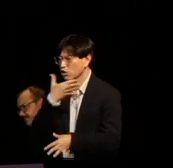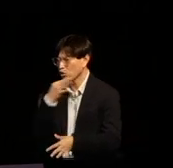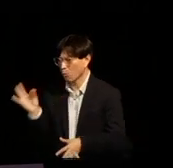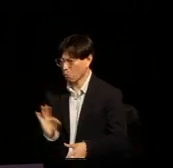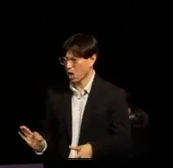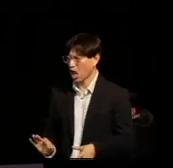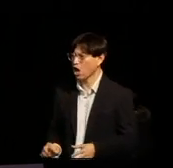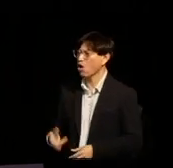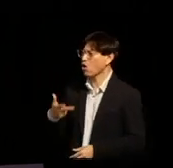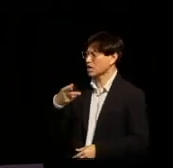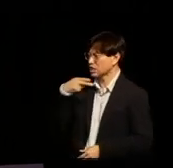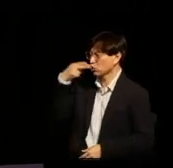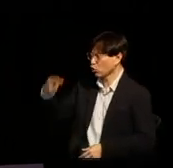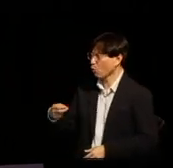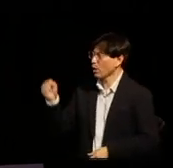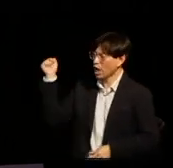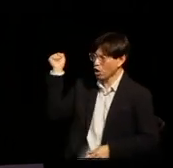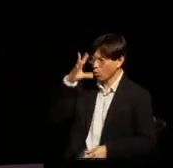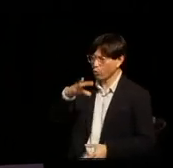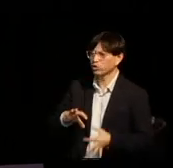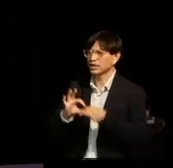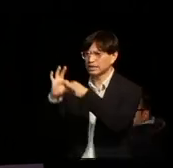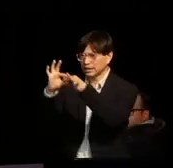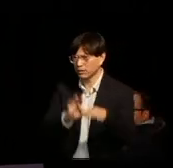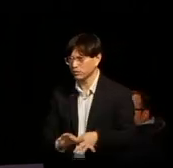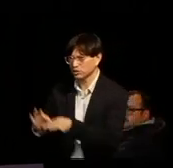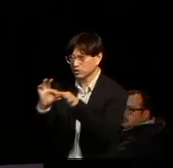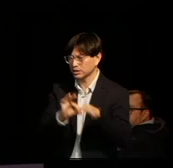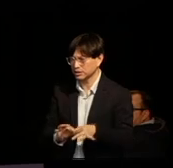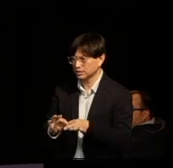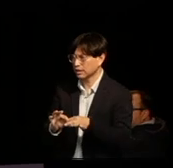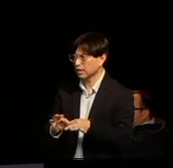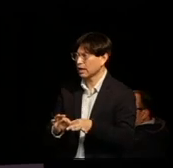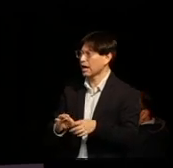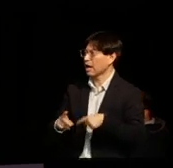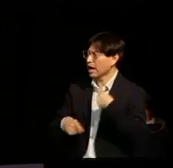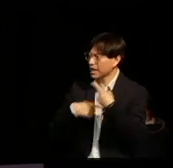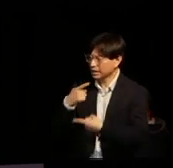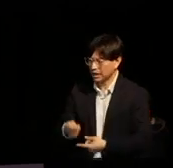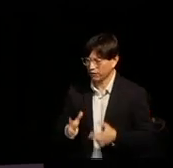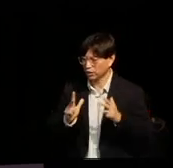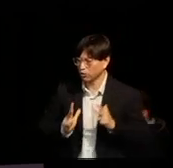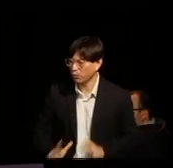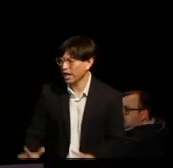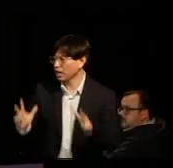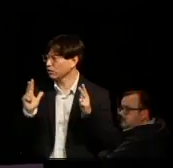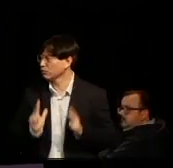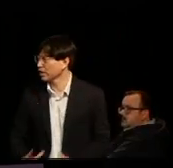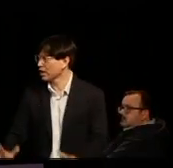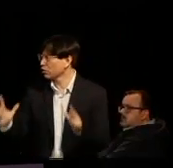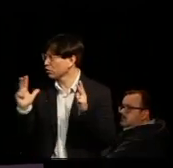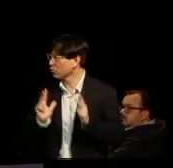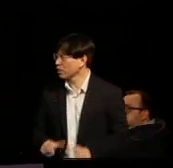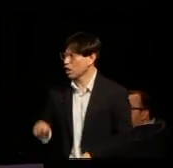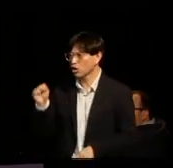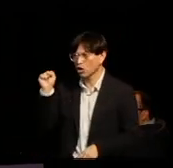una realtà molto bella di di amicizia e e attraverso quello pian piano aveva sentito che il grande